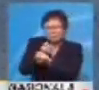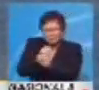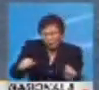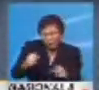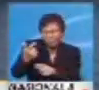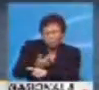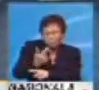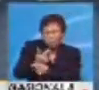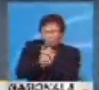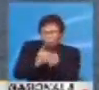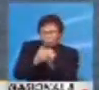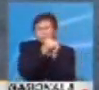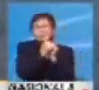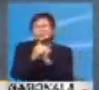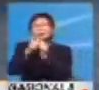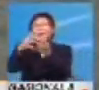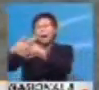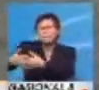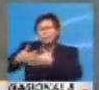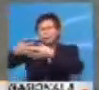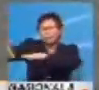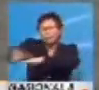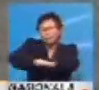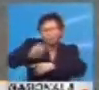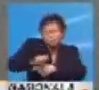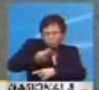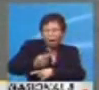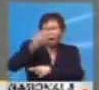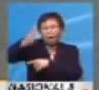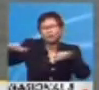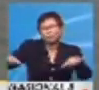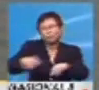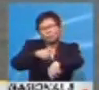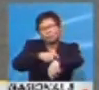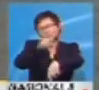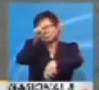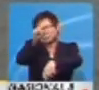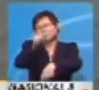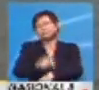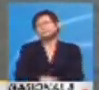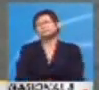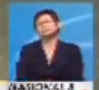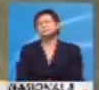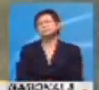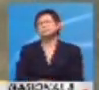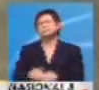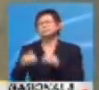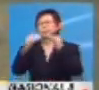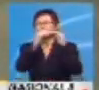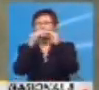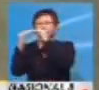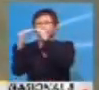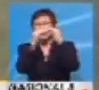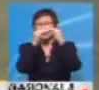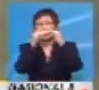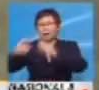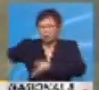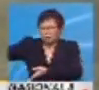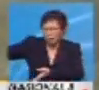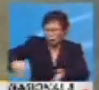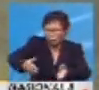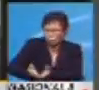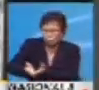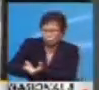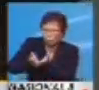seumpamanya bersama Amerika Serikat di kawasan perairan tersebut akan dilakukan dalam tempo terdekat sejajar kedudukannya sebagai lahan